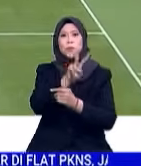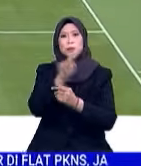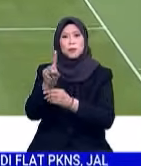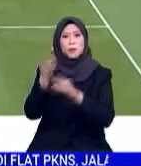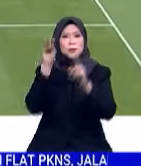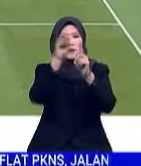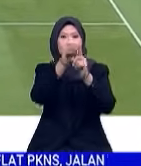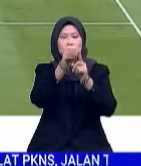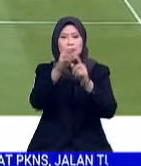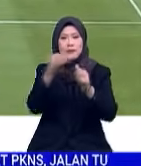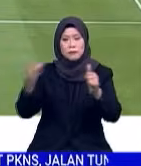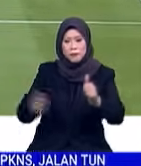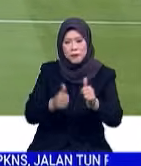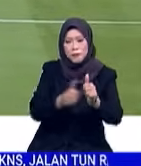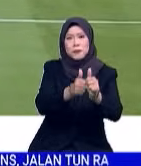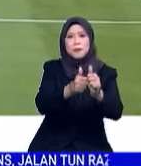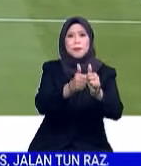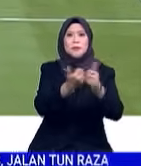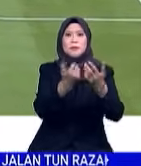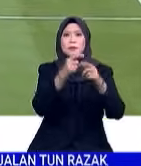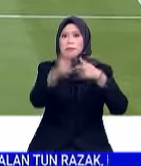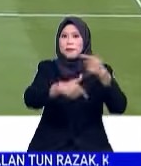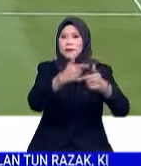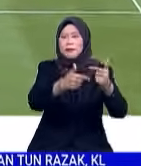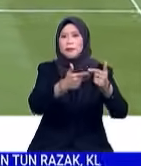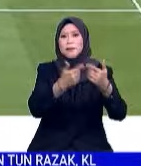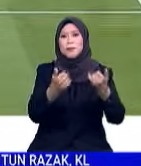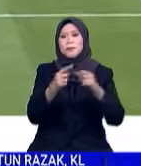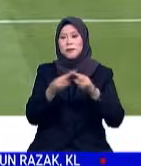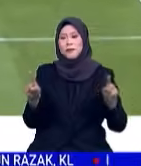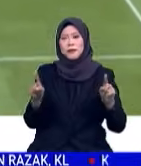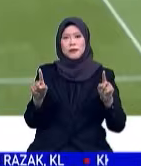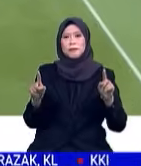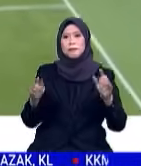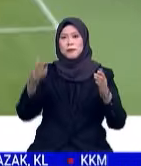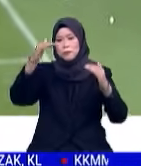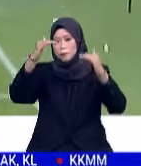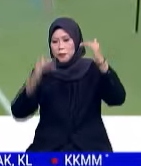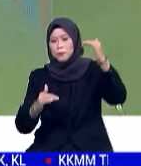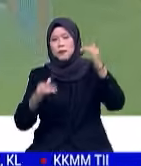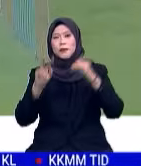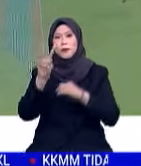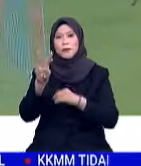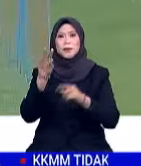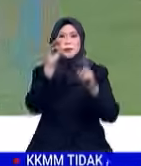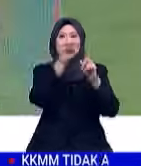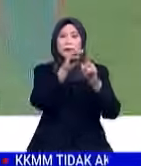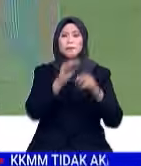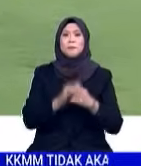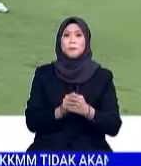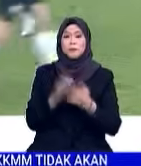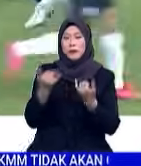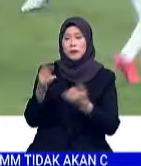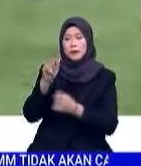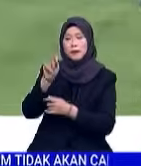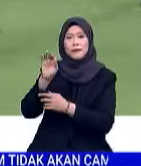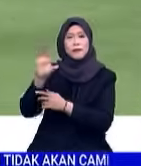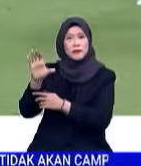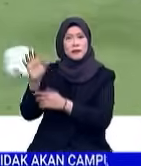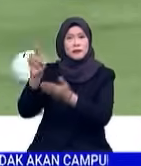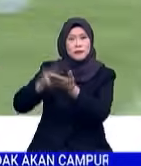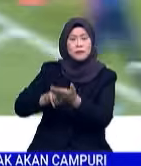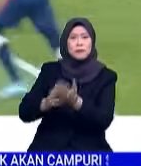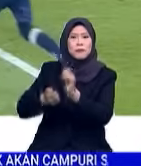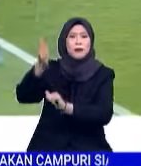terus mengekori rapat pendahulu liga berkenaan dengan perbezaan 2 mata. Kali terakhir TFC mencatat kemenangan ke atas JDT